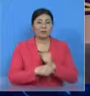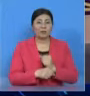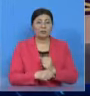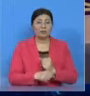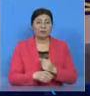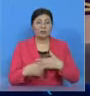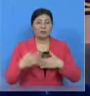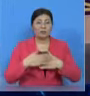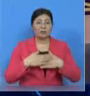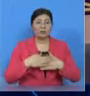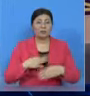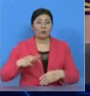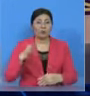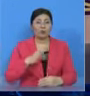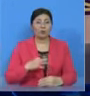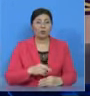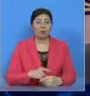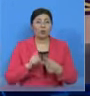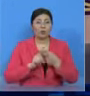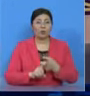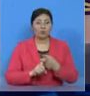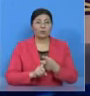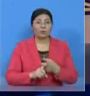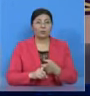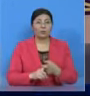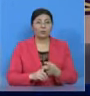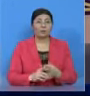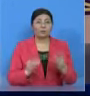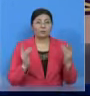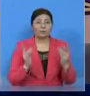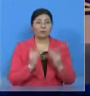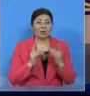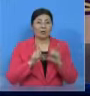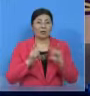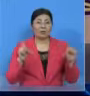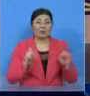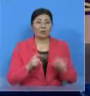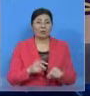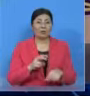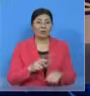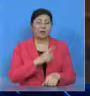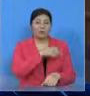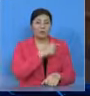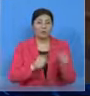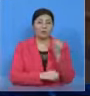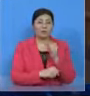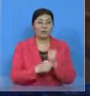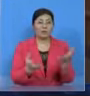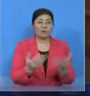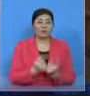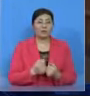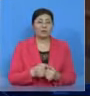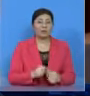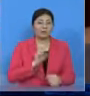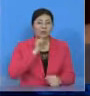қасымыздағы облыстық жұқпалы аурулар ауруханасының медициналық қызметкерлері алып жатыр. Вячеслав